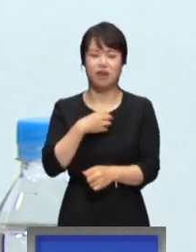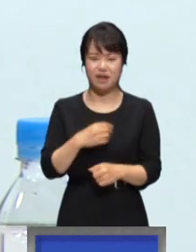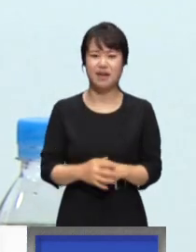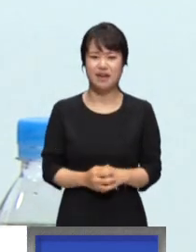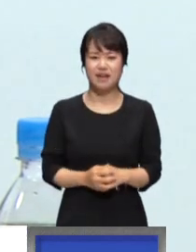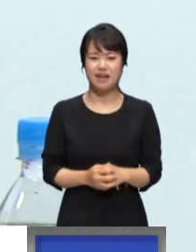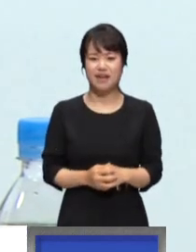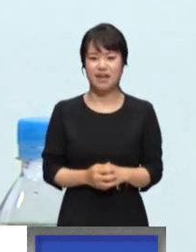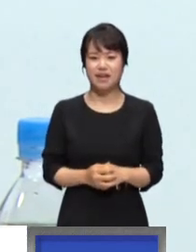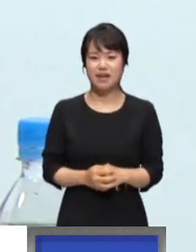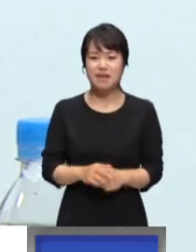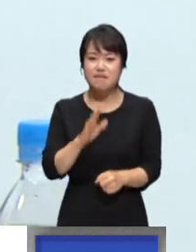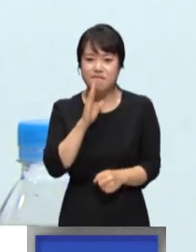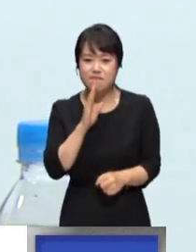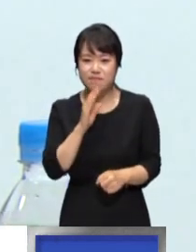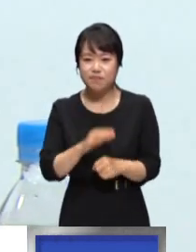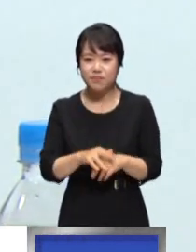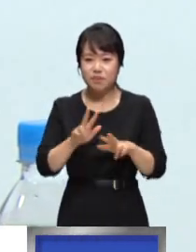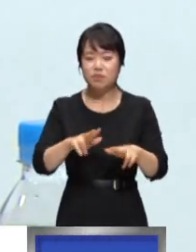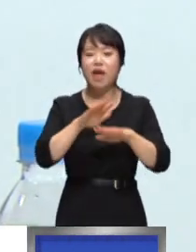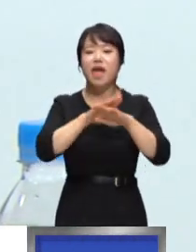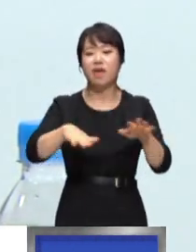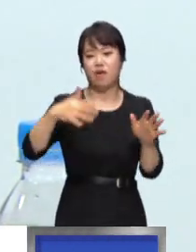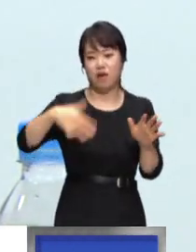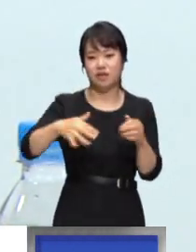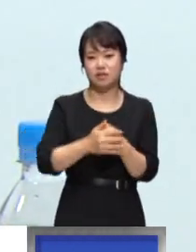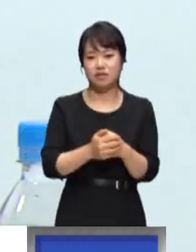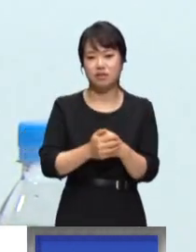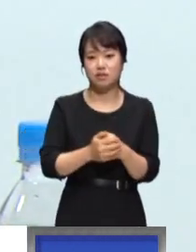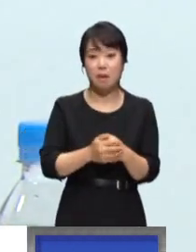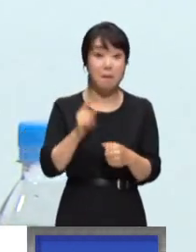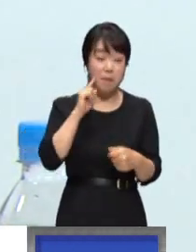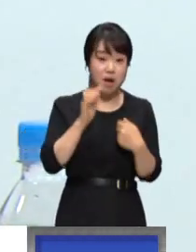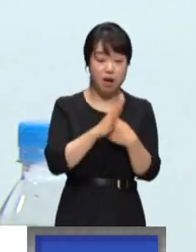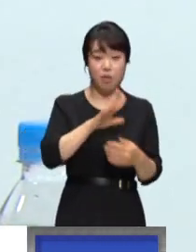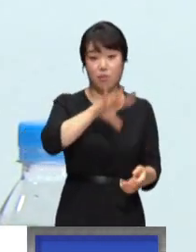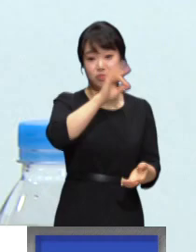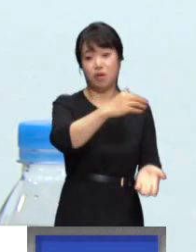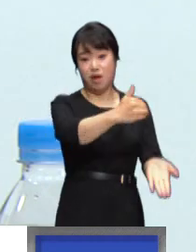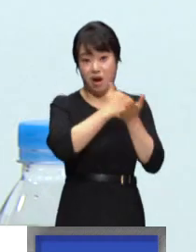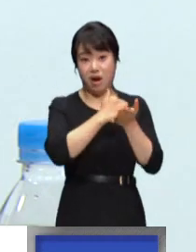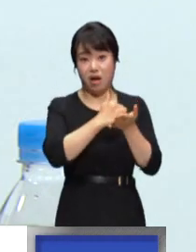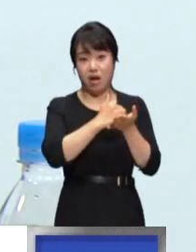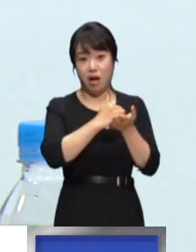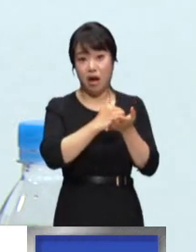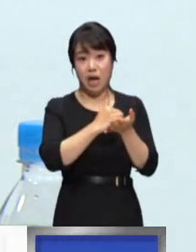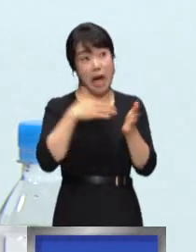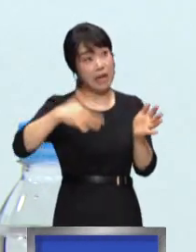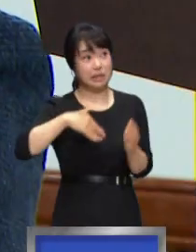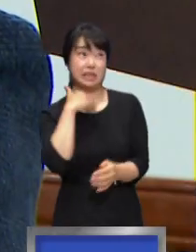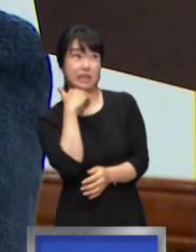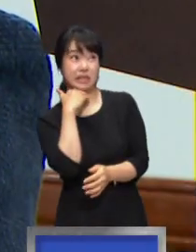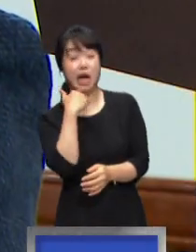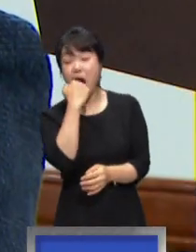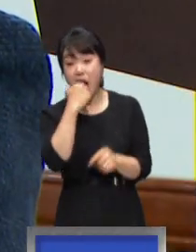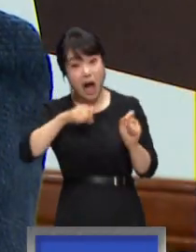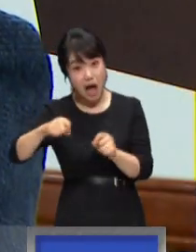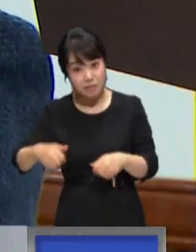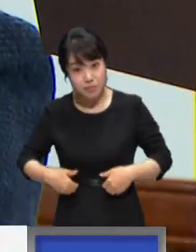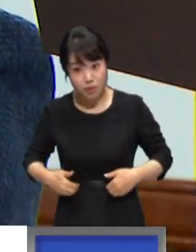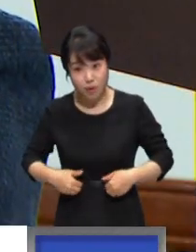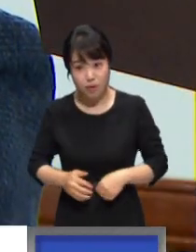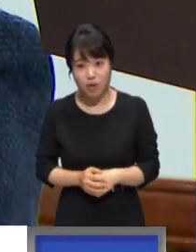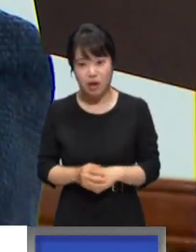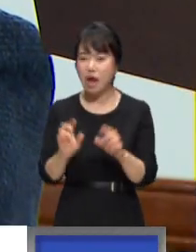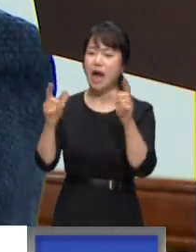그러면 그냥 이것도 그냥 해결될 때까지 그쪽에서 문제를 제기할 때까지 그냥 꾸준히 놔두는 겁니까? 저희가 지도한